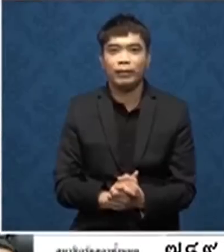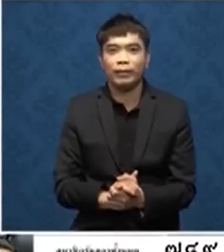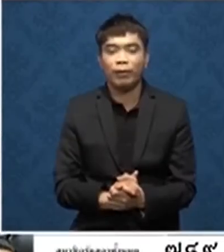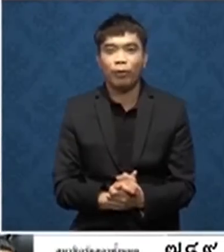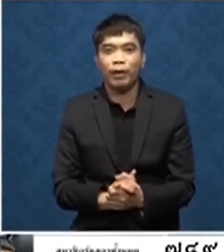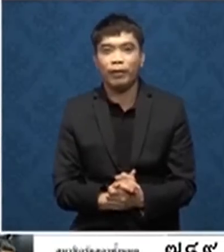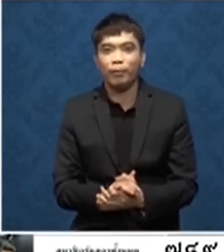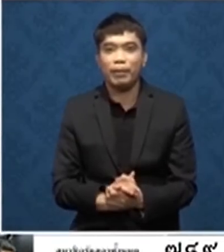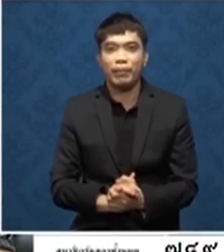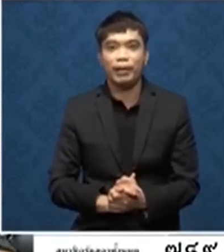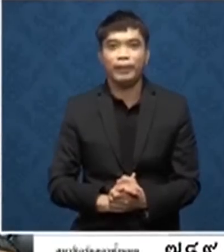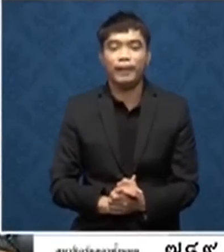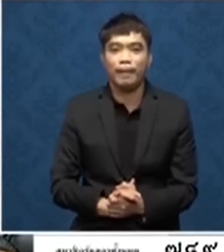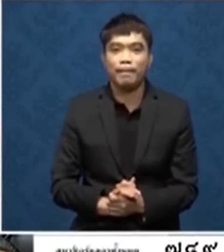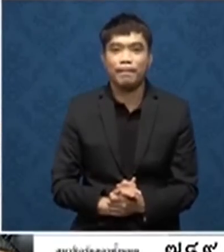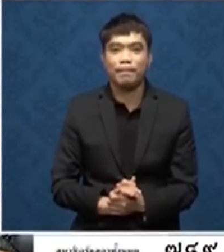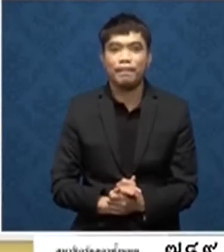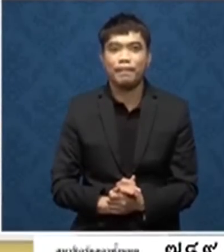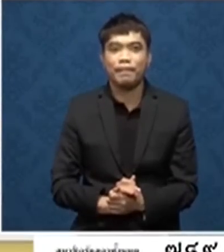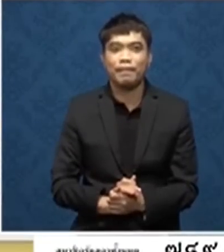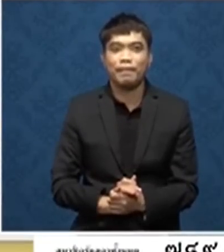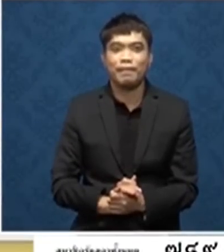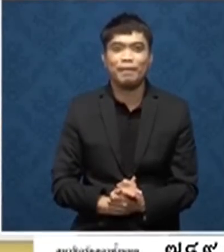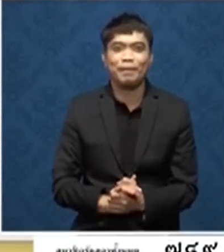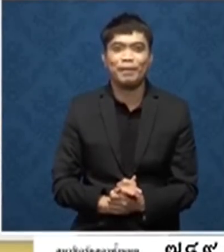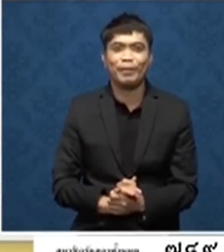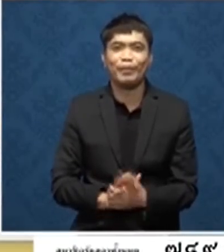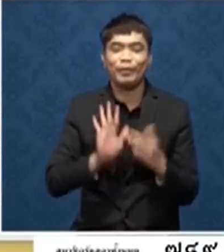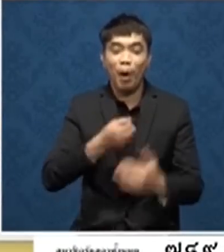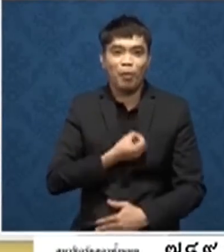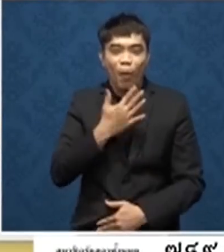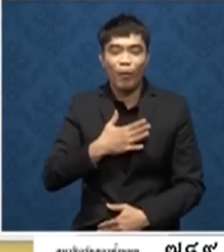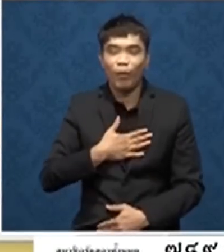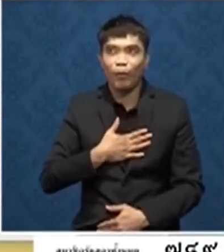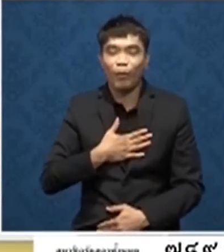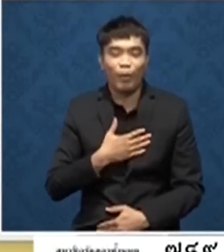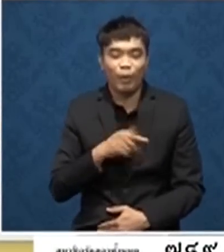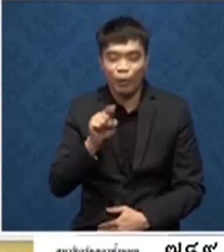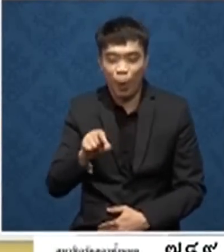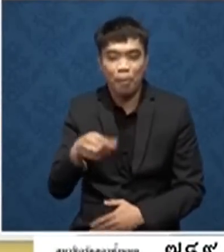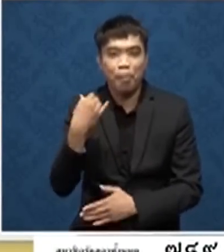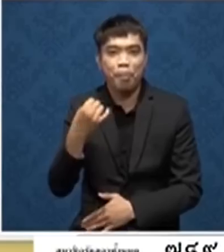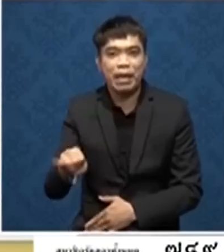ท่านพูดต่อได้แล้วผมกดอ๋อครับผมตกใจที่ท่านพูด